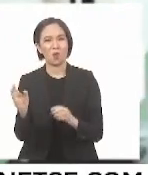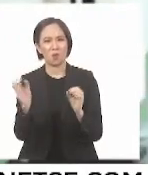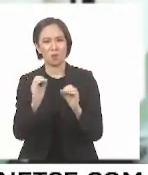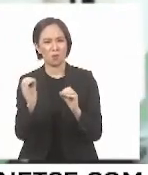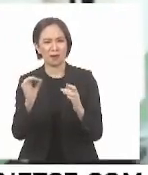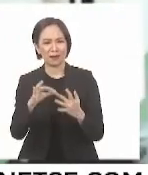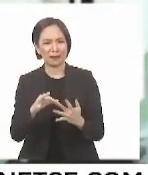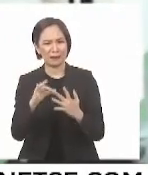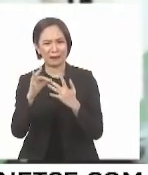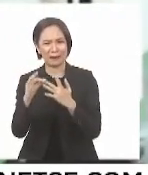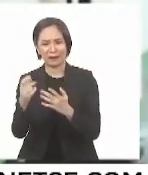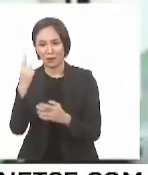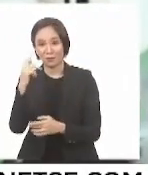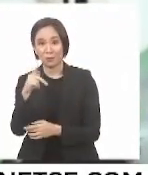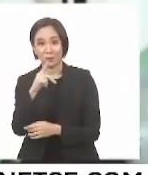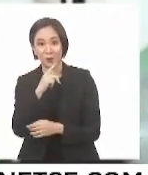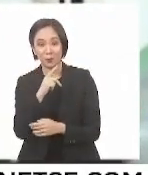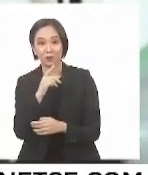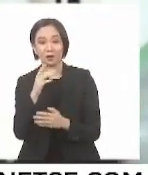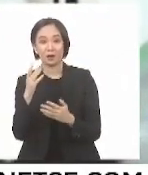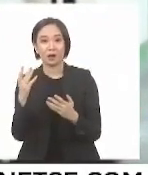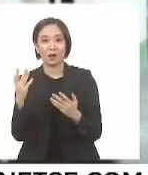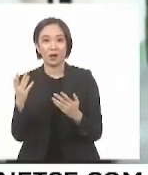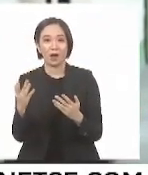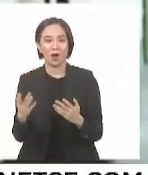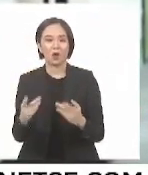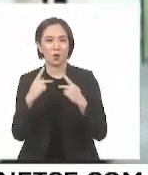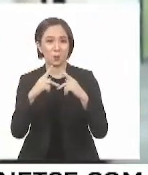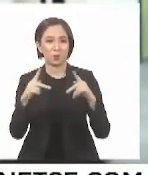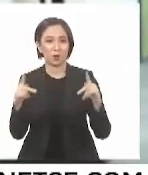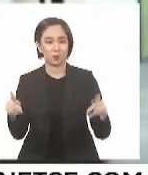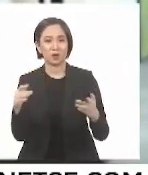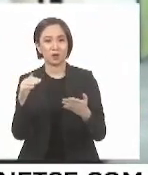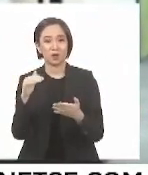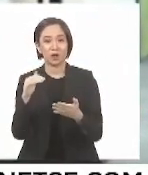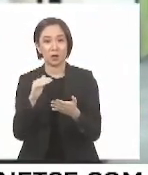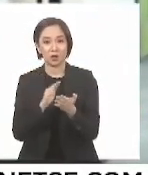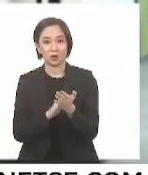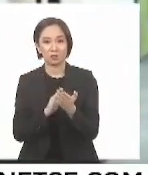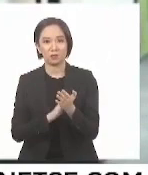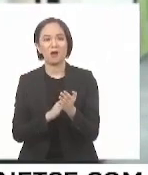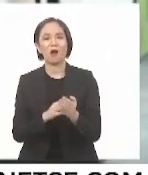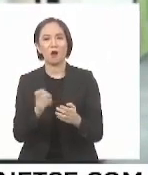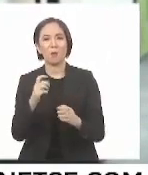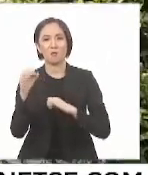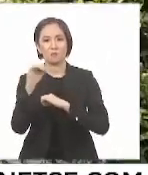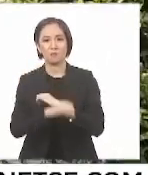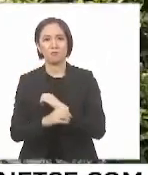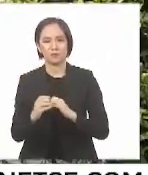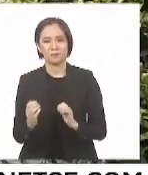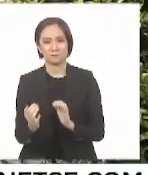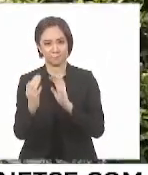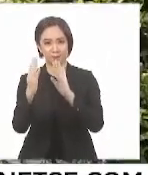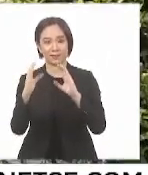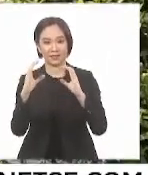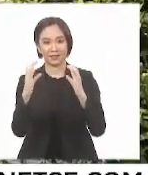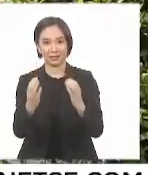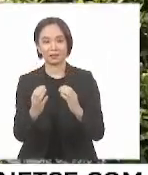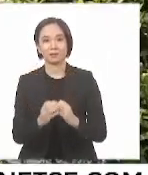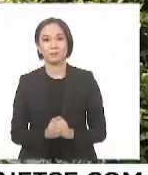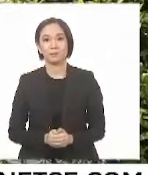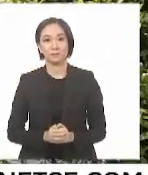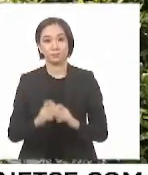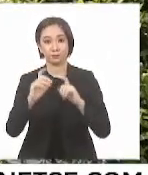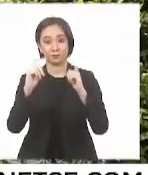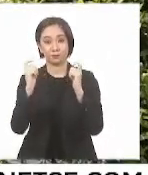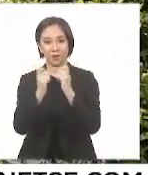mga pribado at pampublikong eskwelahan para sa pagsasagawa ng mandatory na face-to-face classes. Ibinasura na ng